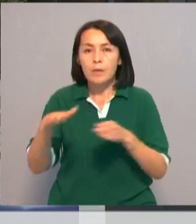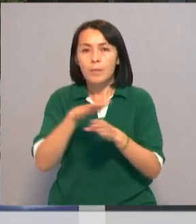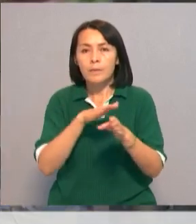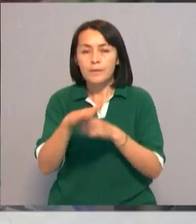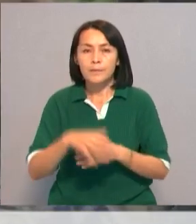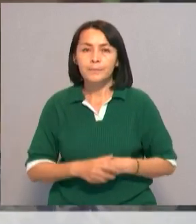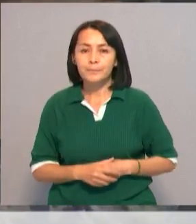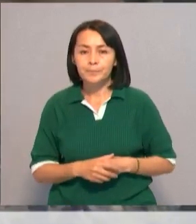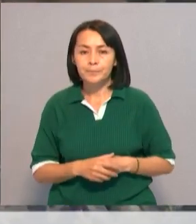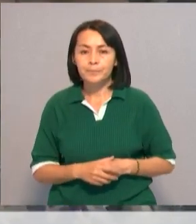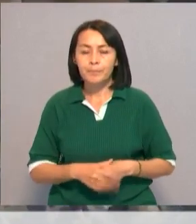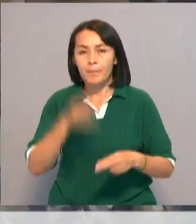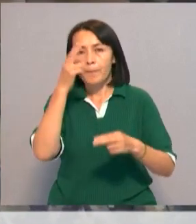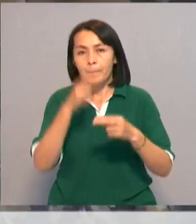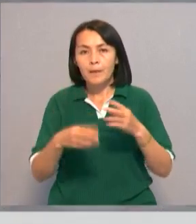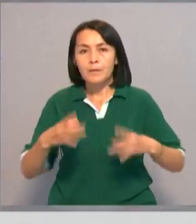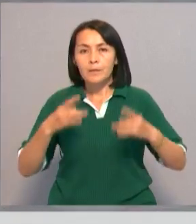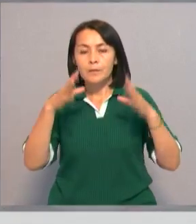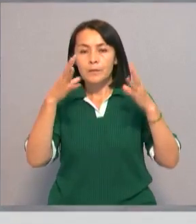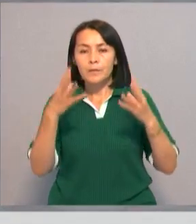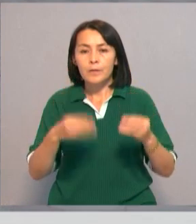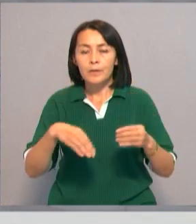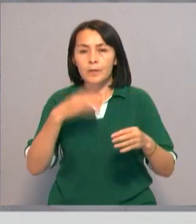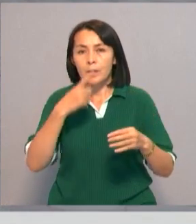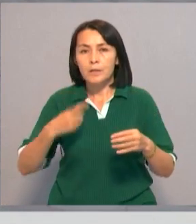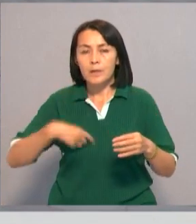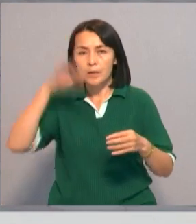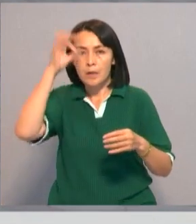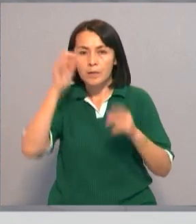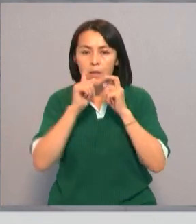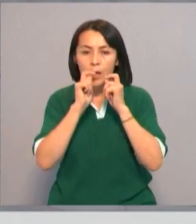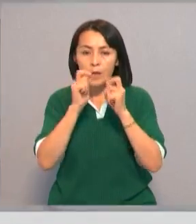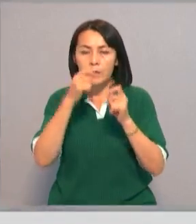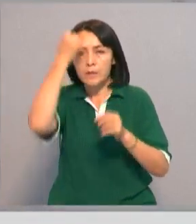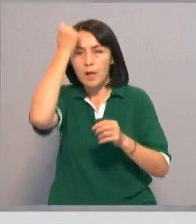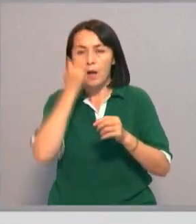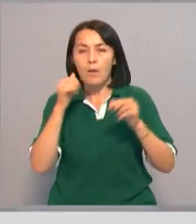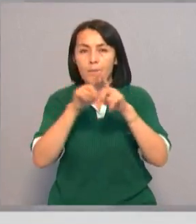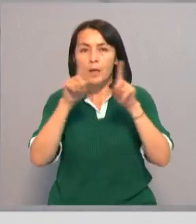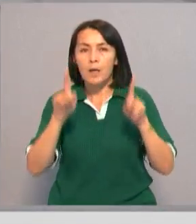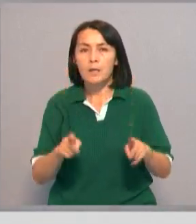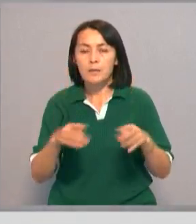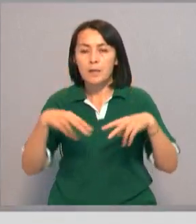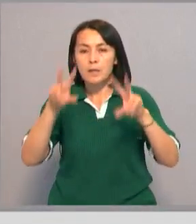повсеместно. По окончании творческого вечера солдаты и психологи были награждены специальными благодарственными